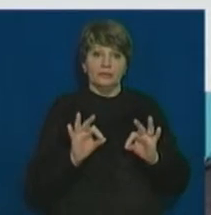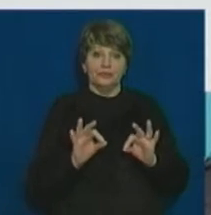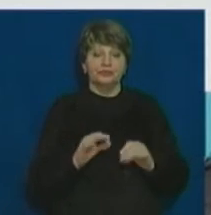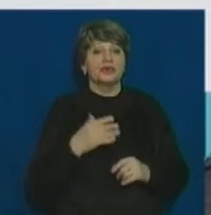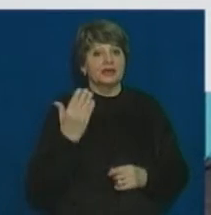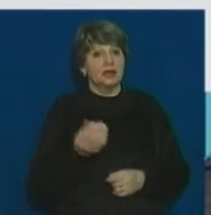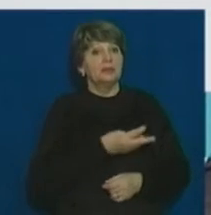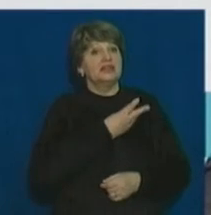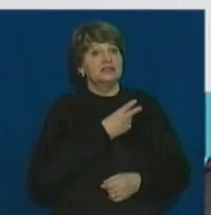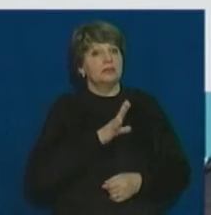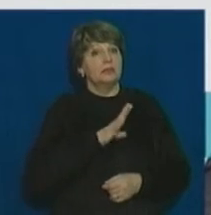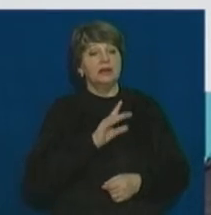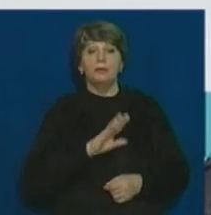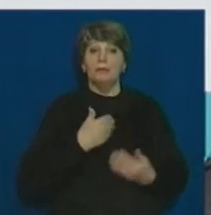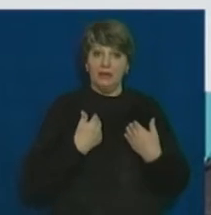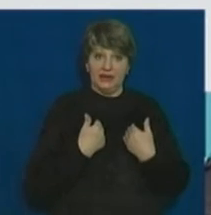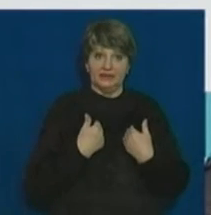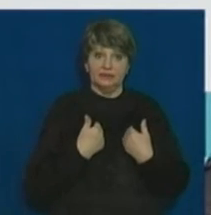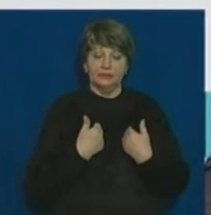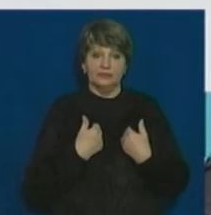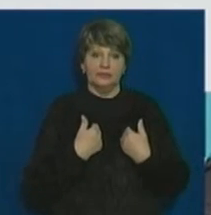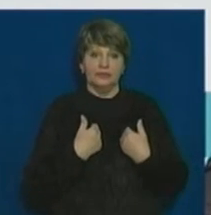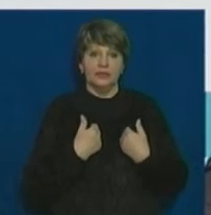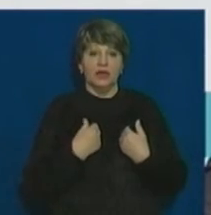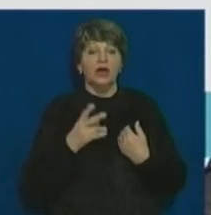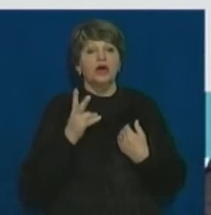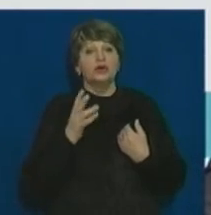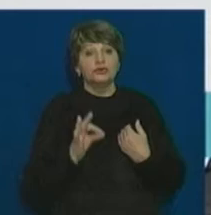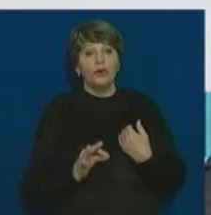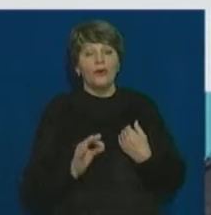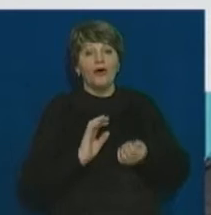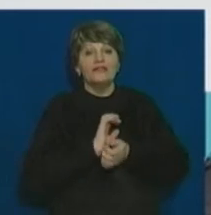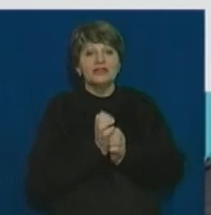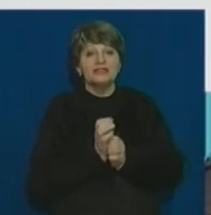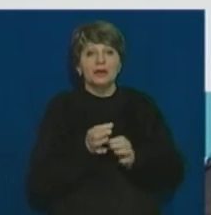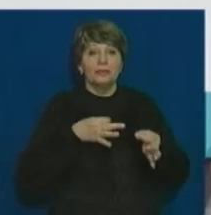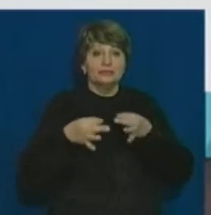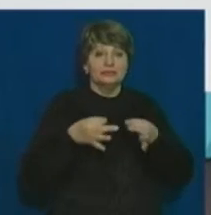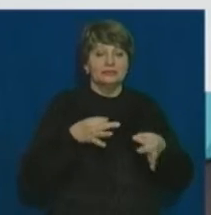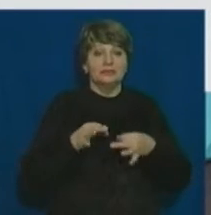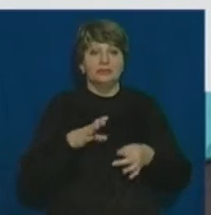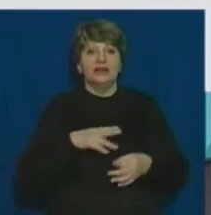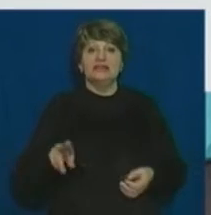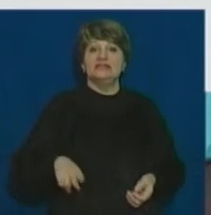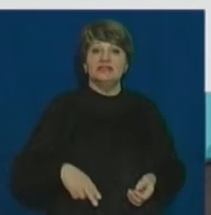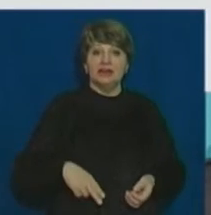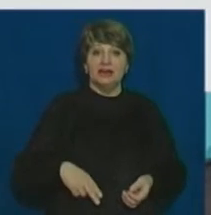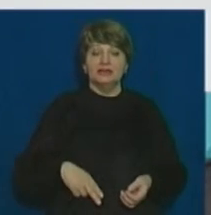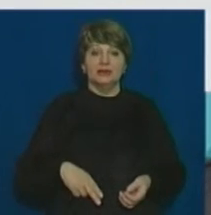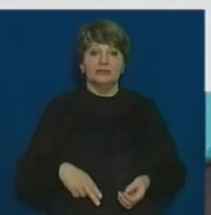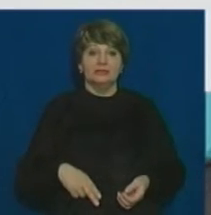ініціаторами були ми. Але ми в тісній комунікації перебували із директором департаменту, із